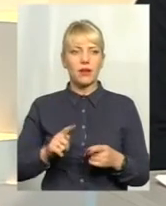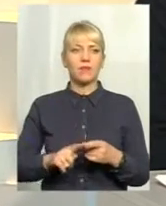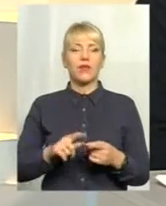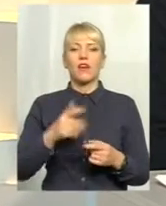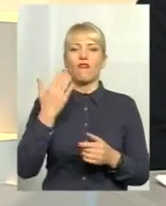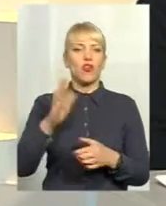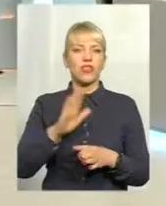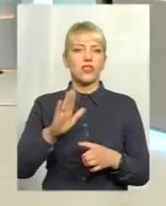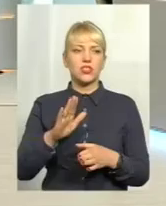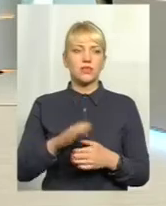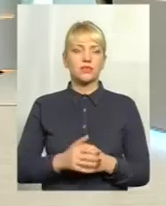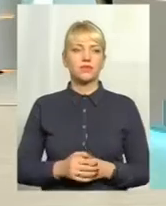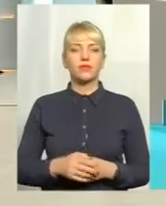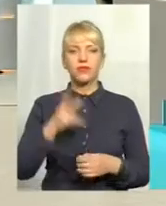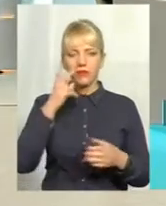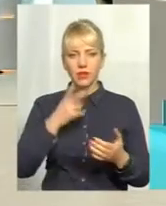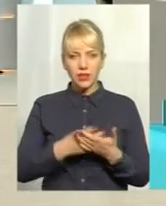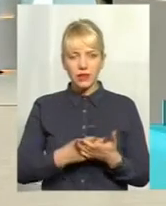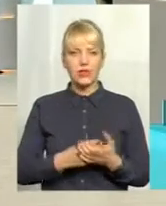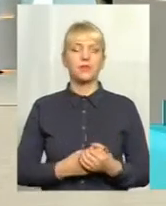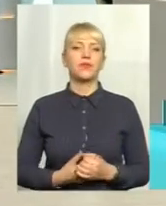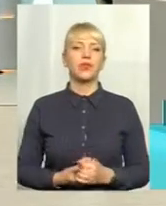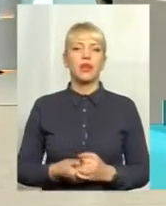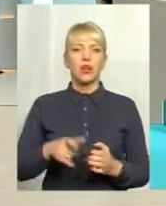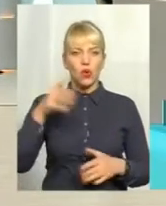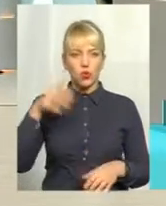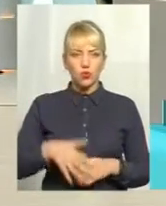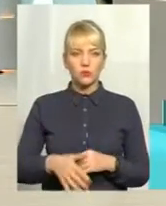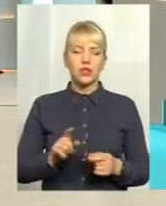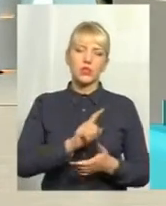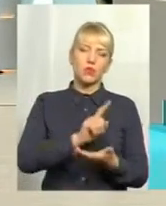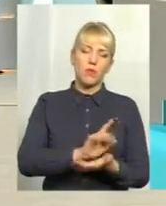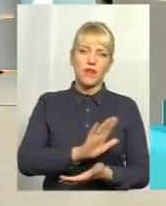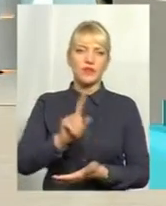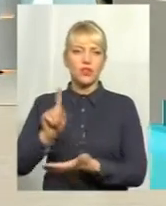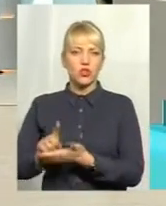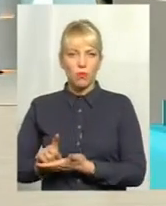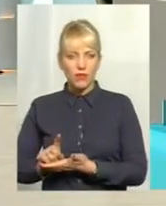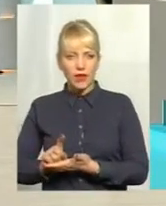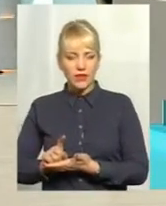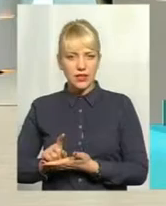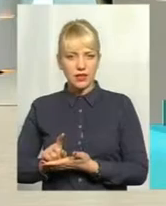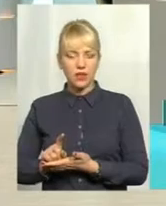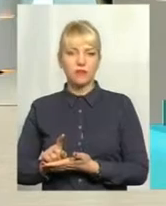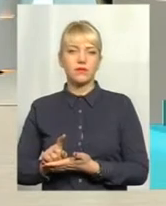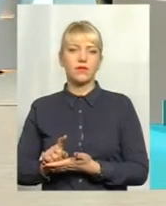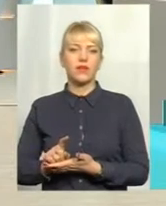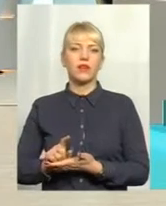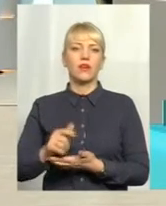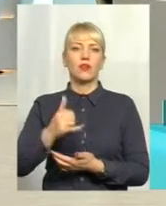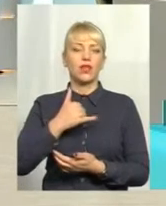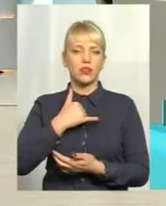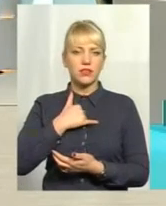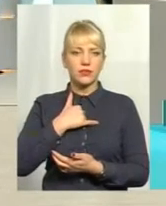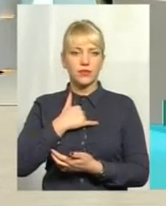Вони ж не зобов'язані? В практиці, чи... дивіться, в практиці, так, ну, розумієте, зобов'язані чи не зобов'язані, в нас,